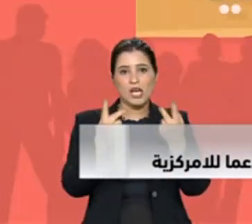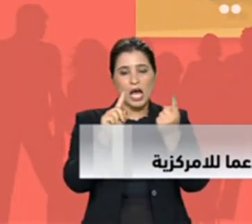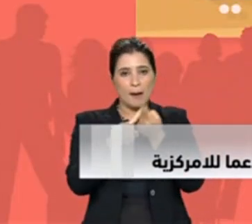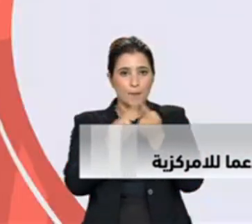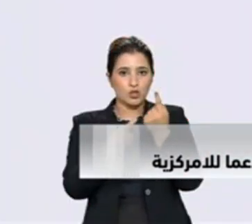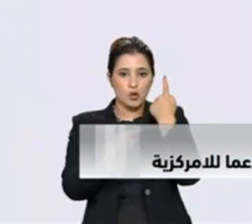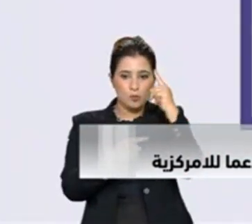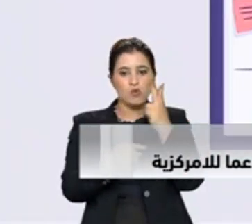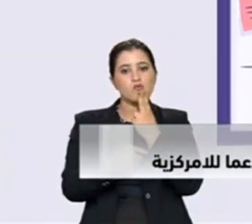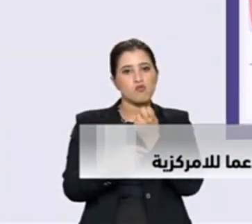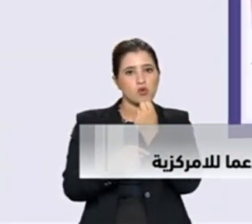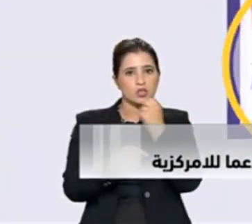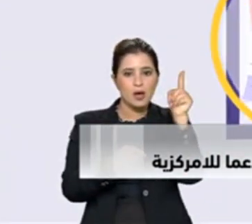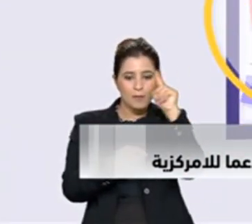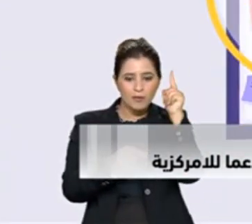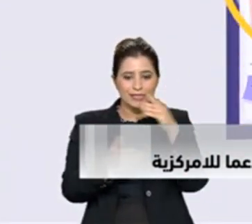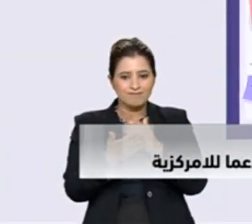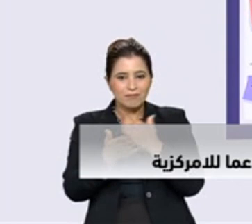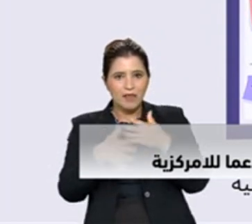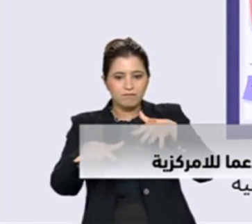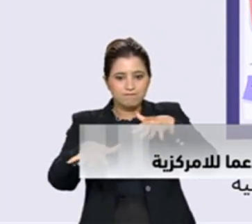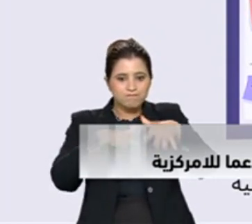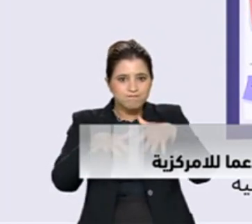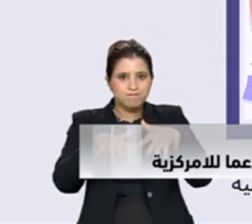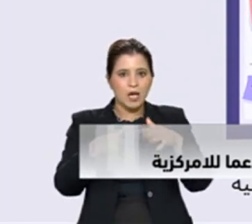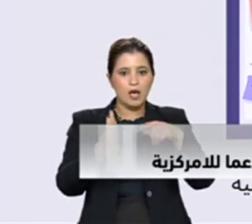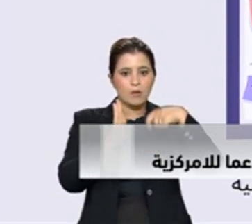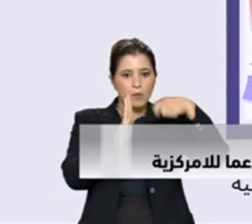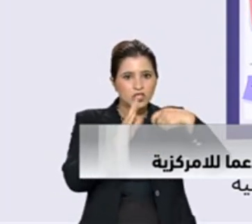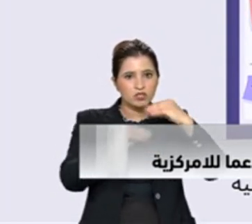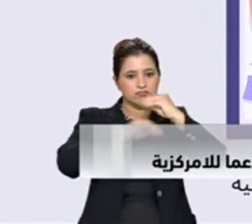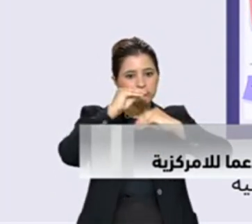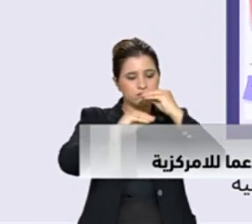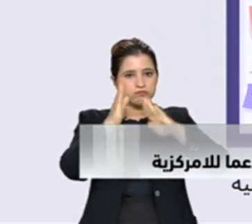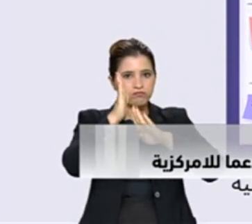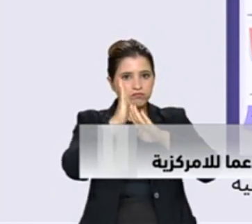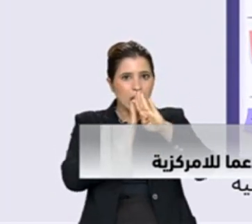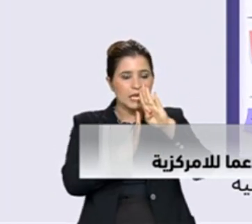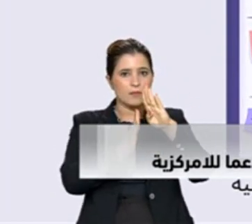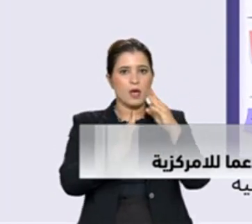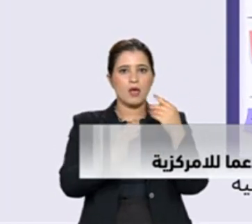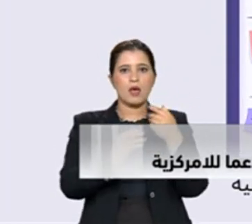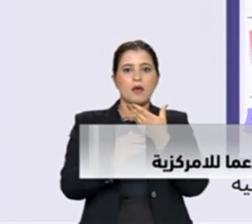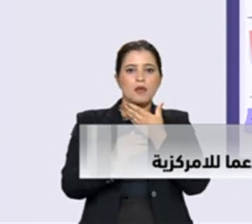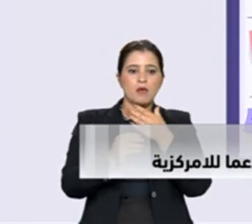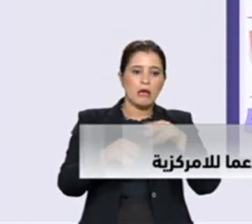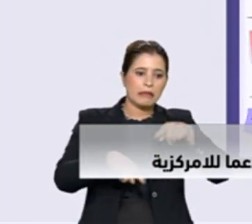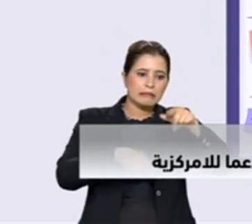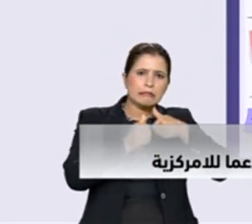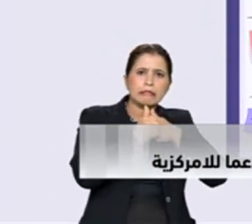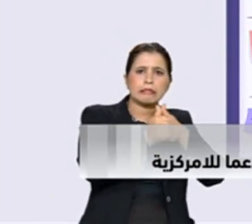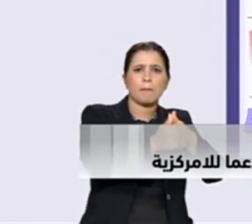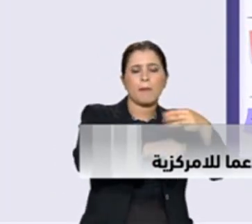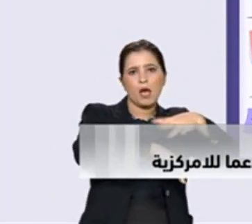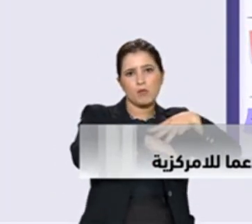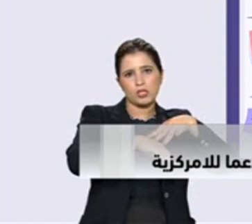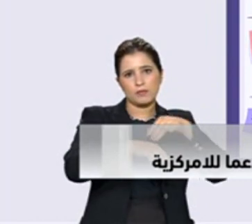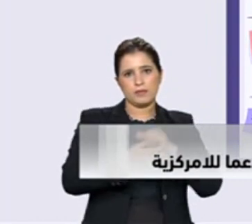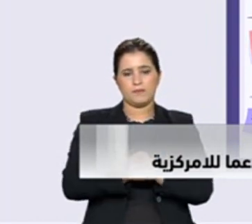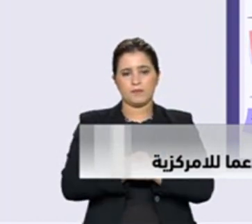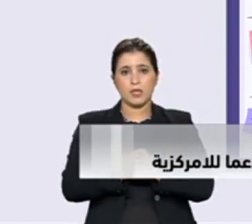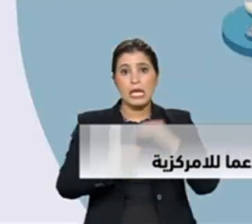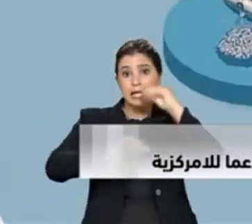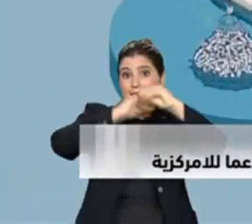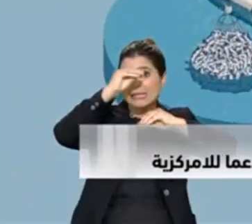هذه المجالس صلاحيتها يتزامن مع تنفيذ مخطط تنموي لسنه 23 و225 و2000